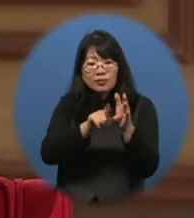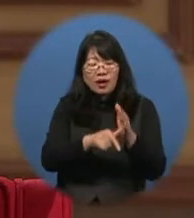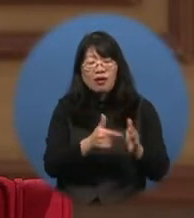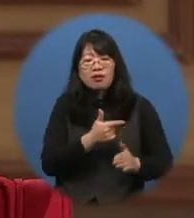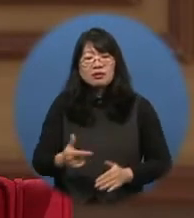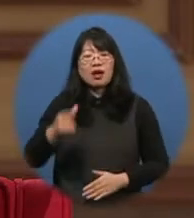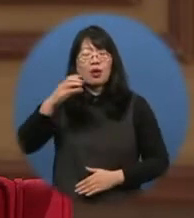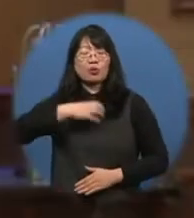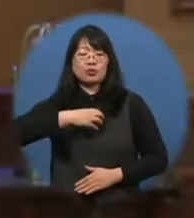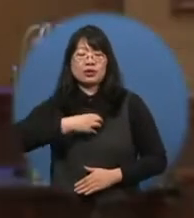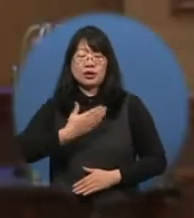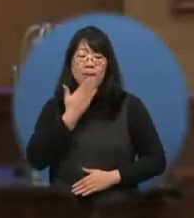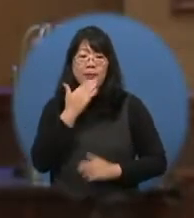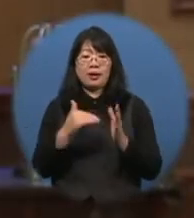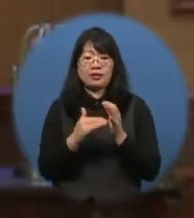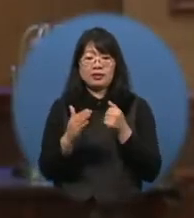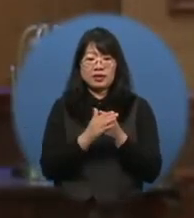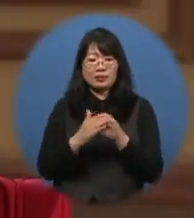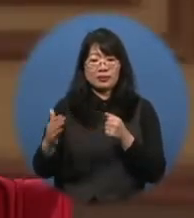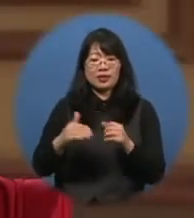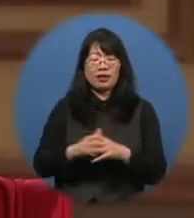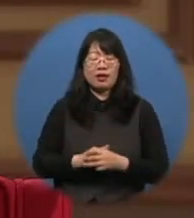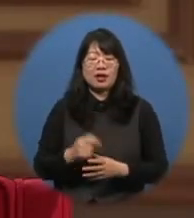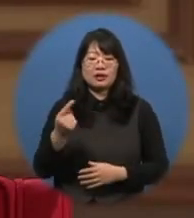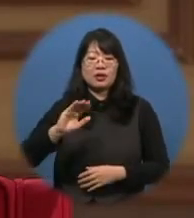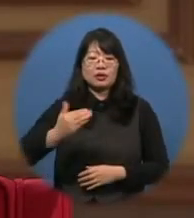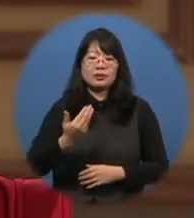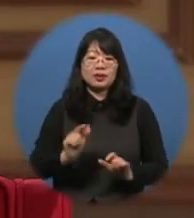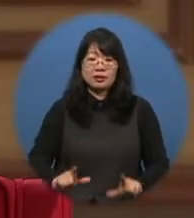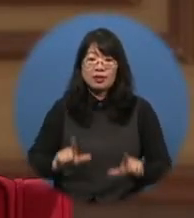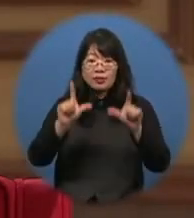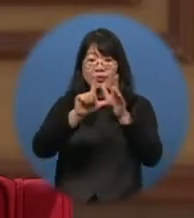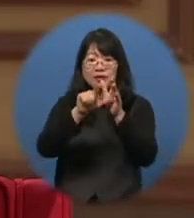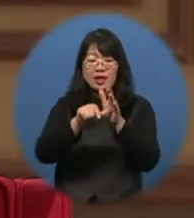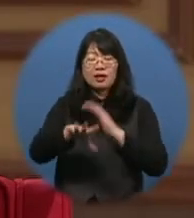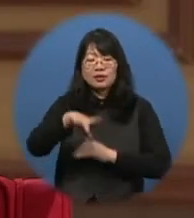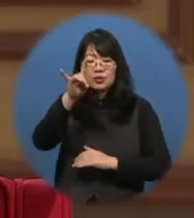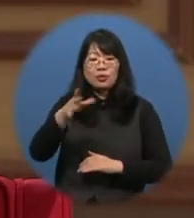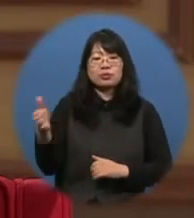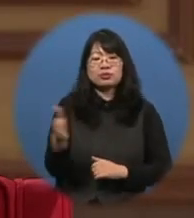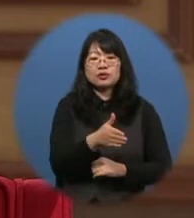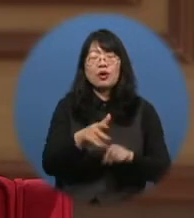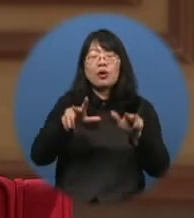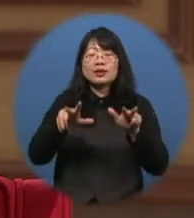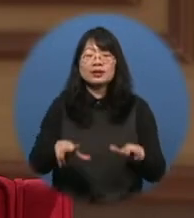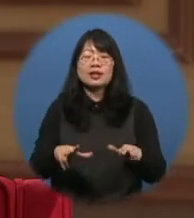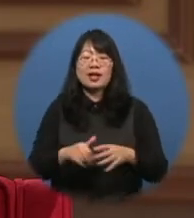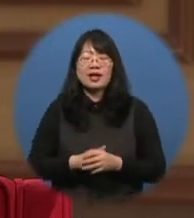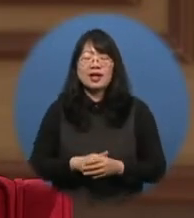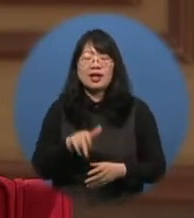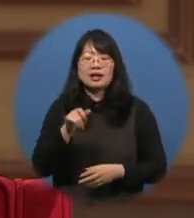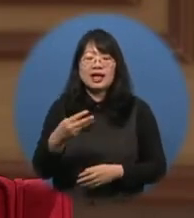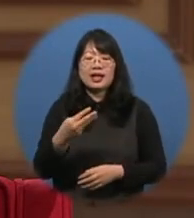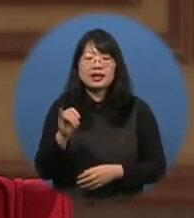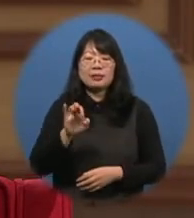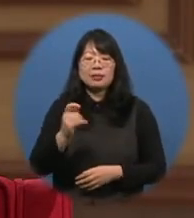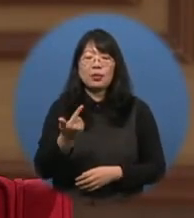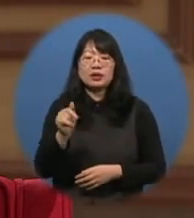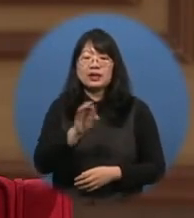대단한 위기가 될 수 있죠. 네. 그래서 1900년대 초에 이제 캘리포니아